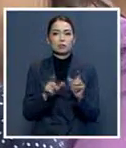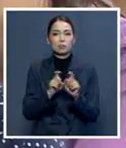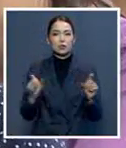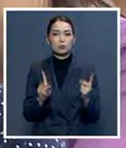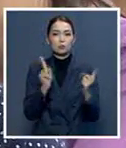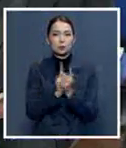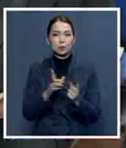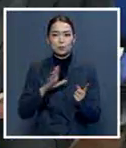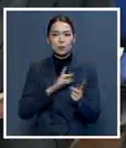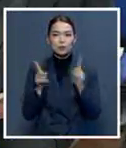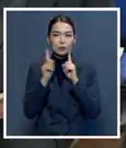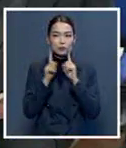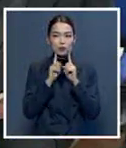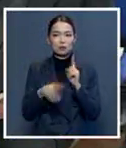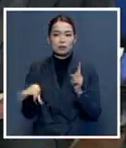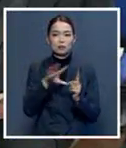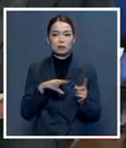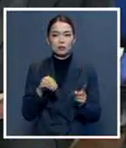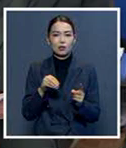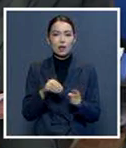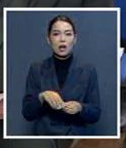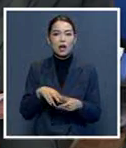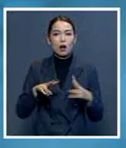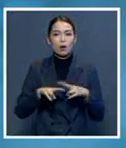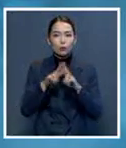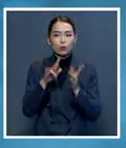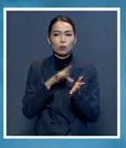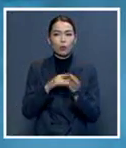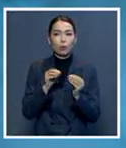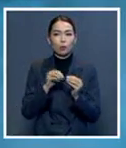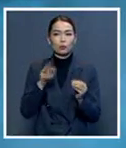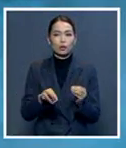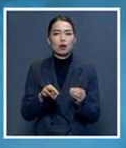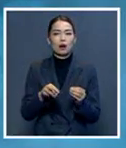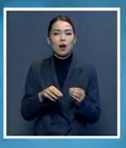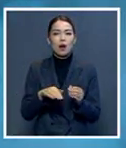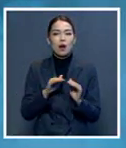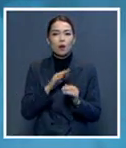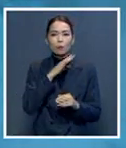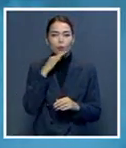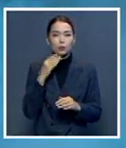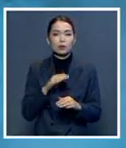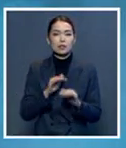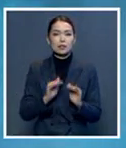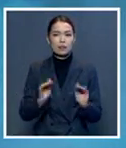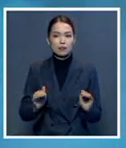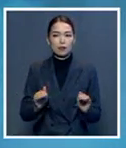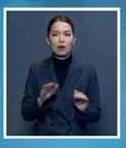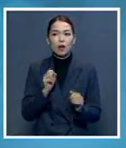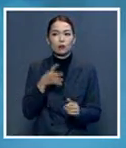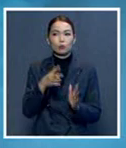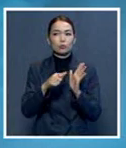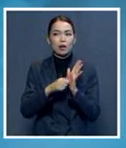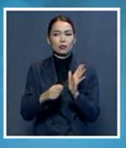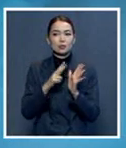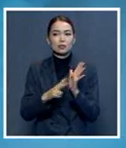Келген аналардың санында есеп болмады. Жалпы Елордада 10 мыңнан астам көпбалалы отбасы тұрады. Олардың 4688-і алтын алқа